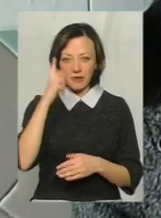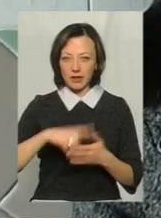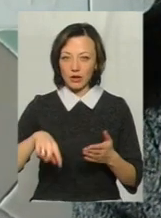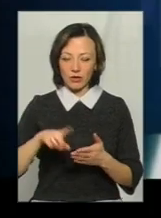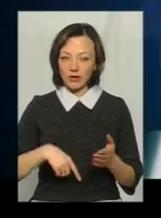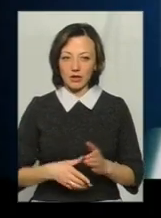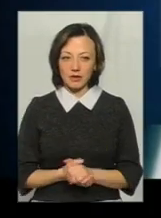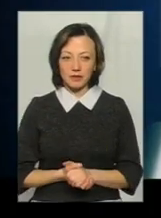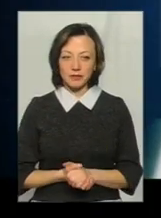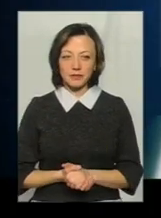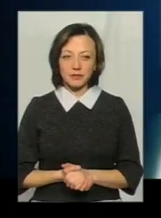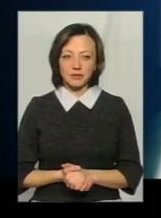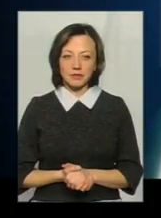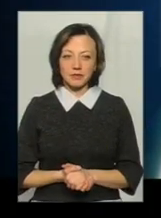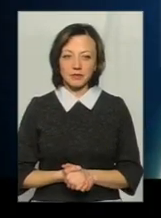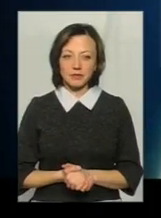Ні.